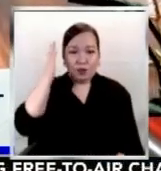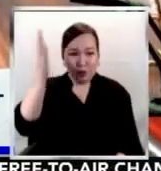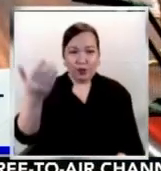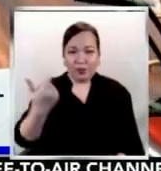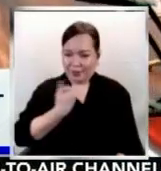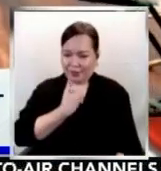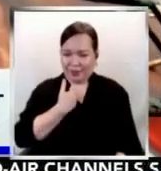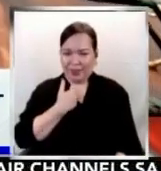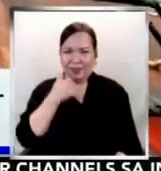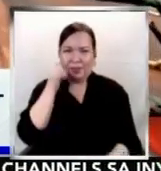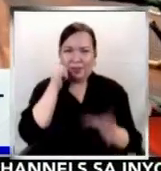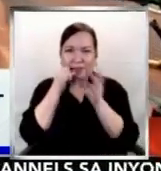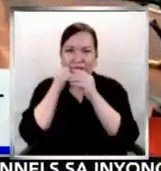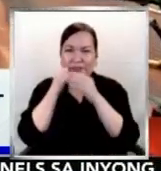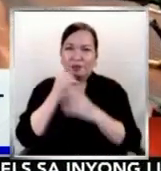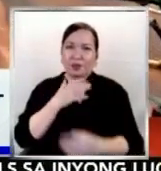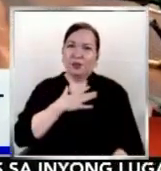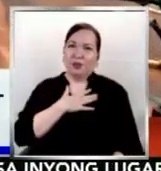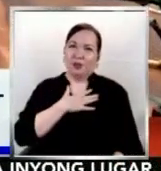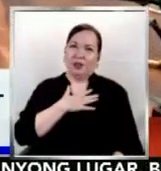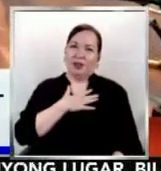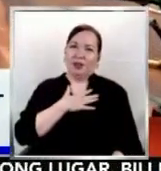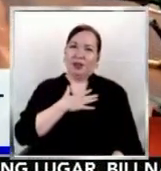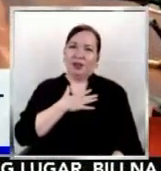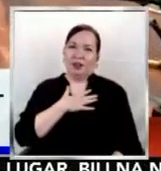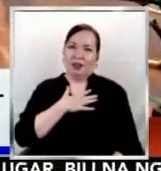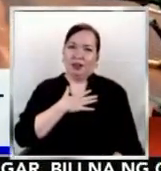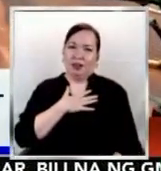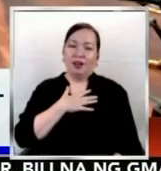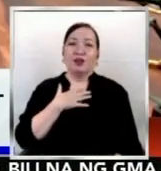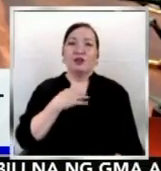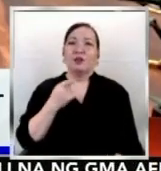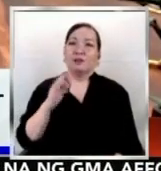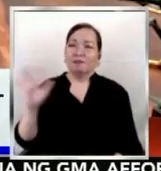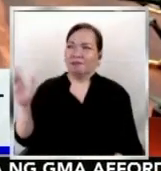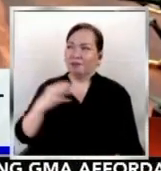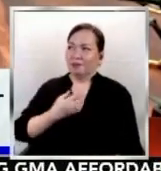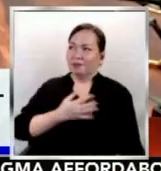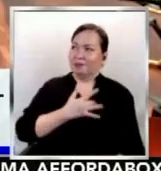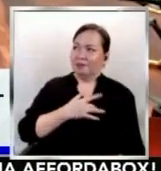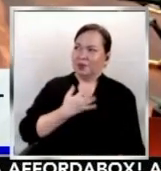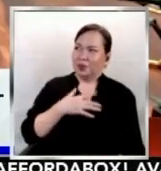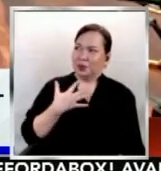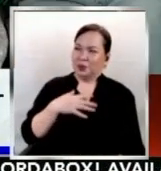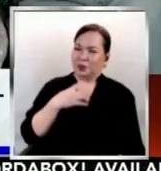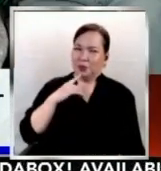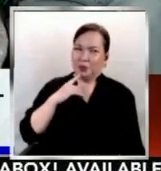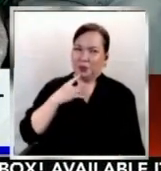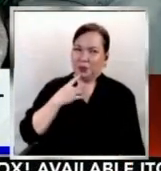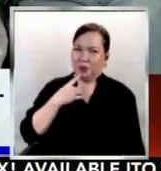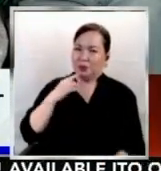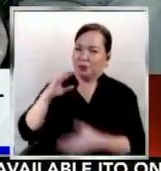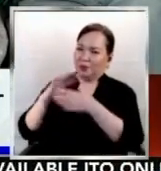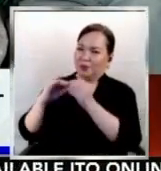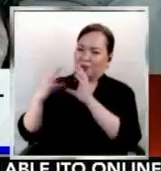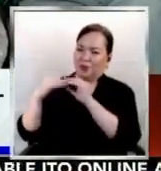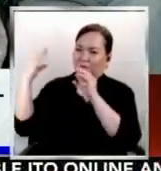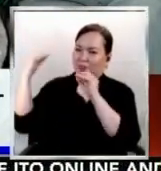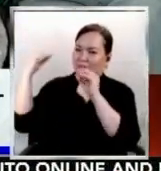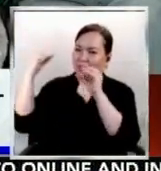Nagkaroon ako ng kutob nung nagsimula siyang magsalita kasi parang seryoso niya akong kinakausap tapos